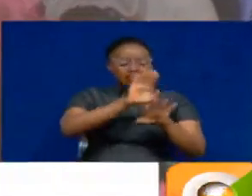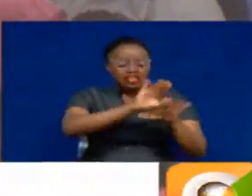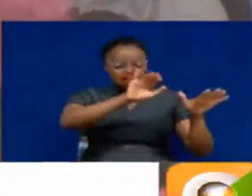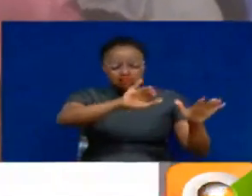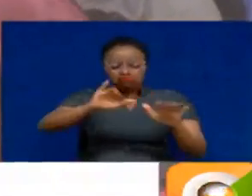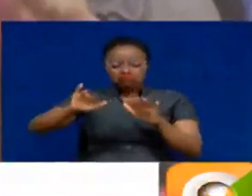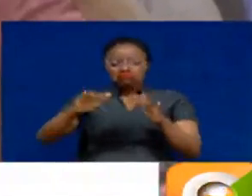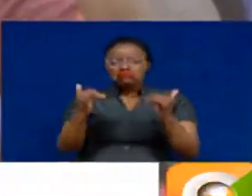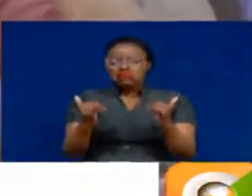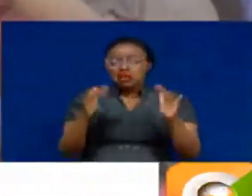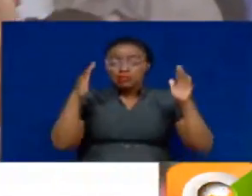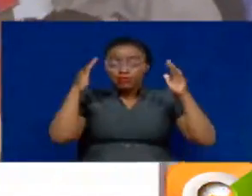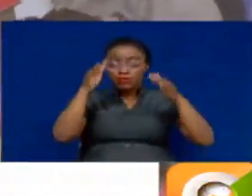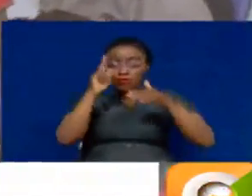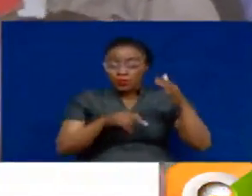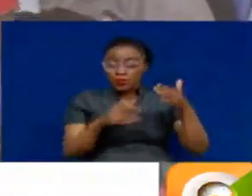chini.